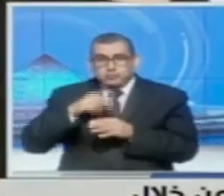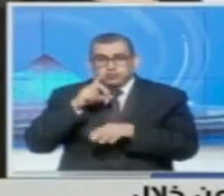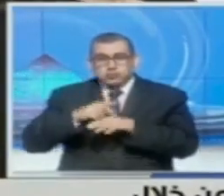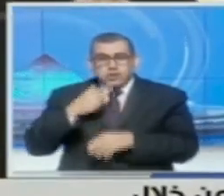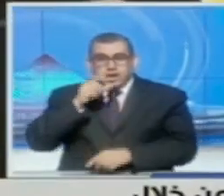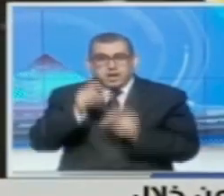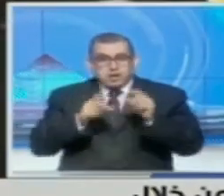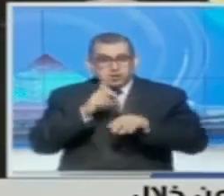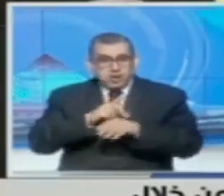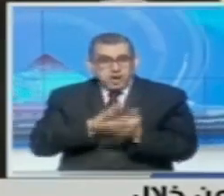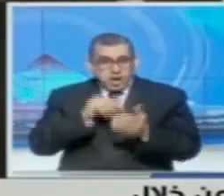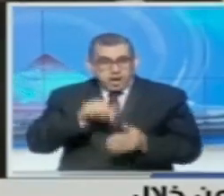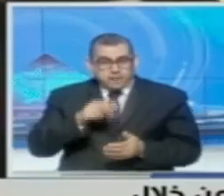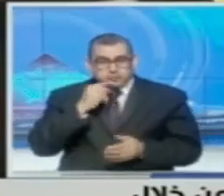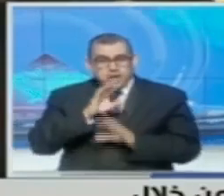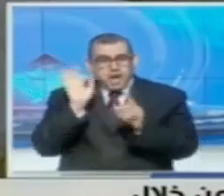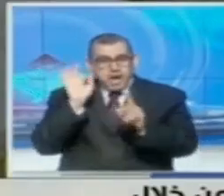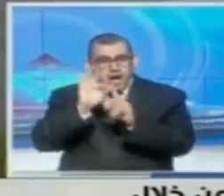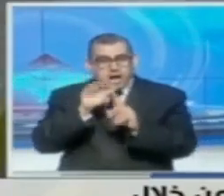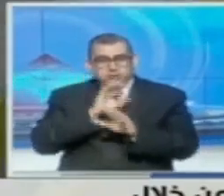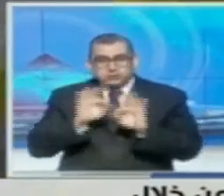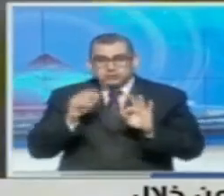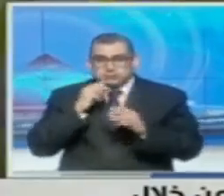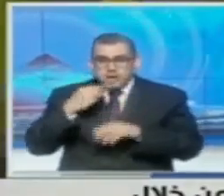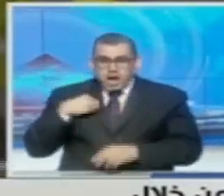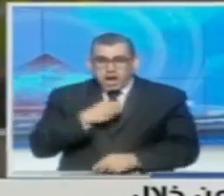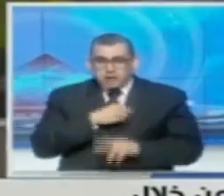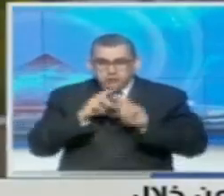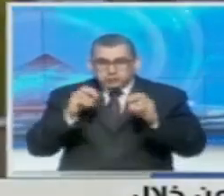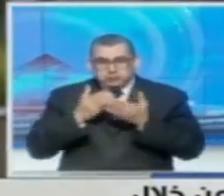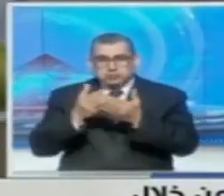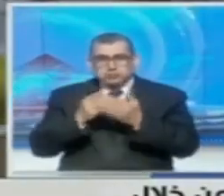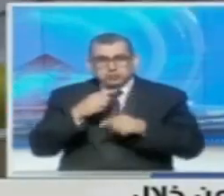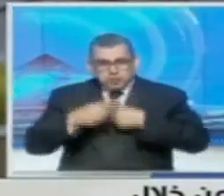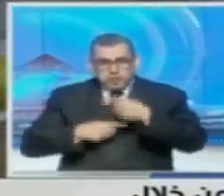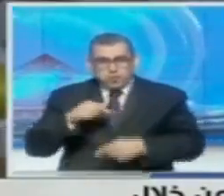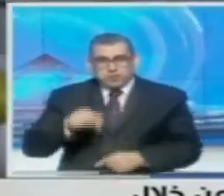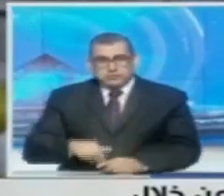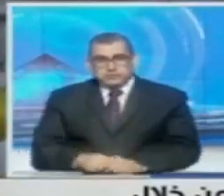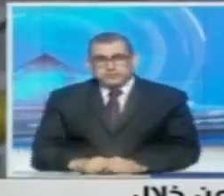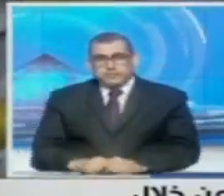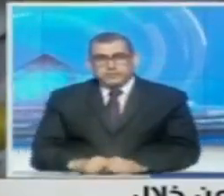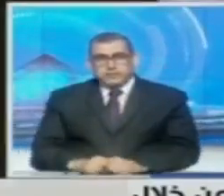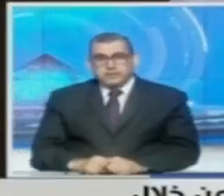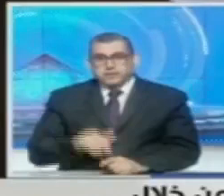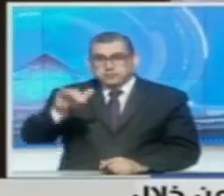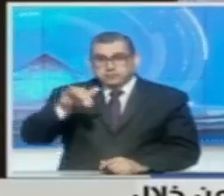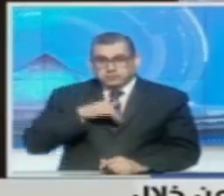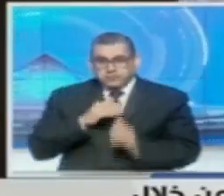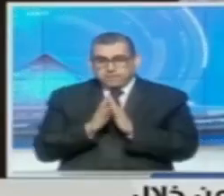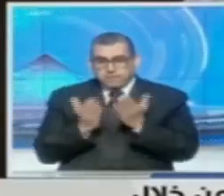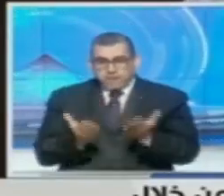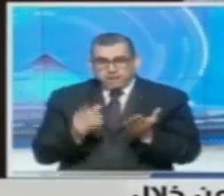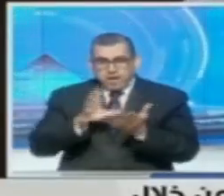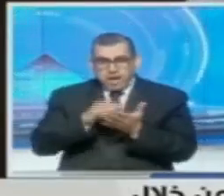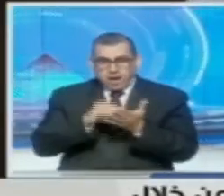الأمراض المزمنة التي تهدف إلى توفير الخدمات التشخيصية والعلاجية لهم بشكل دوري. بيجي المريض بنفتح له ملف